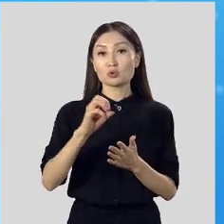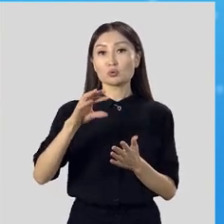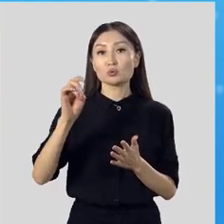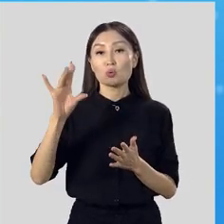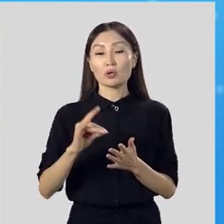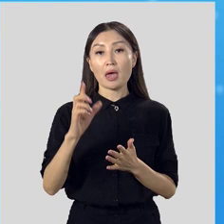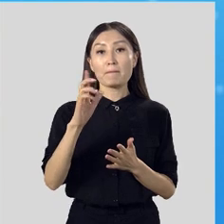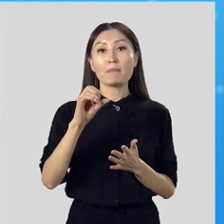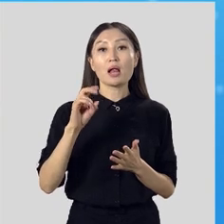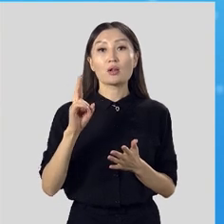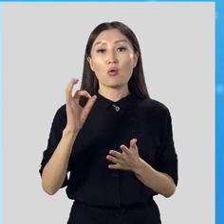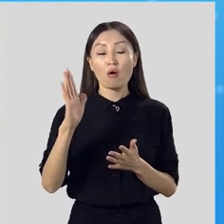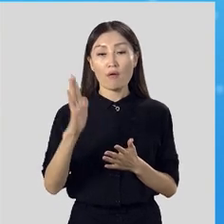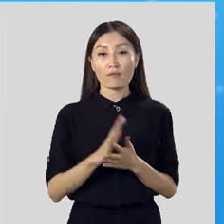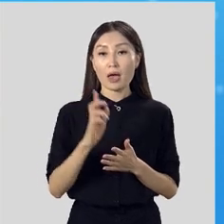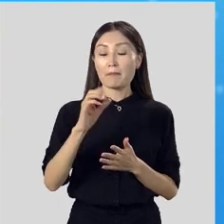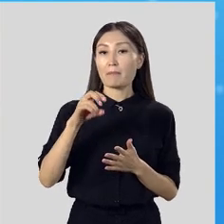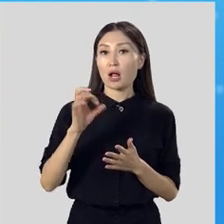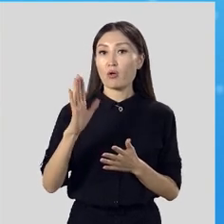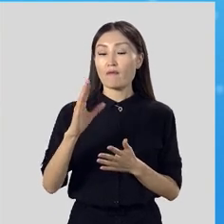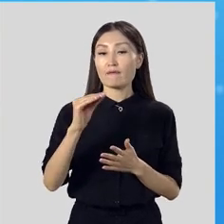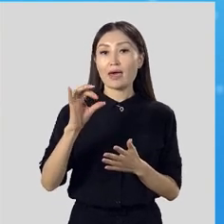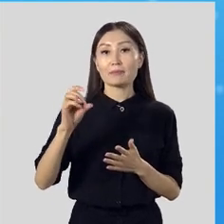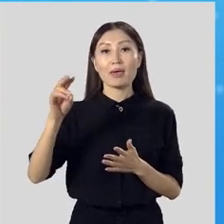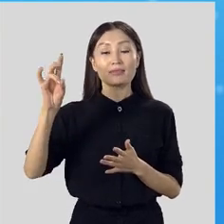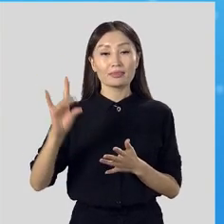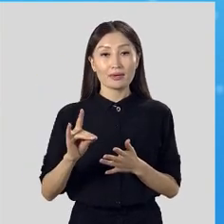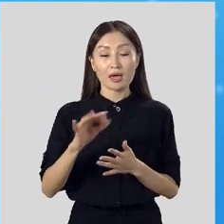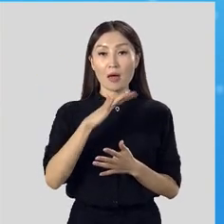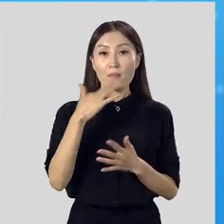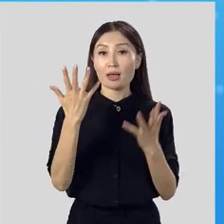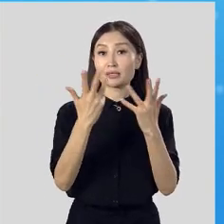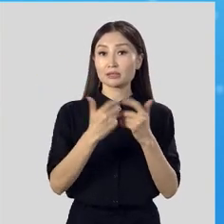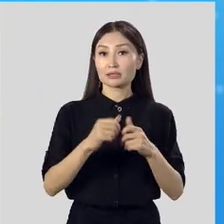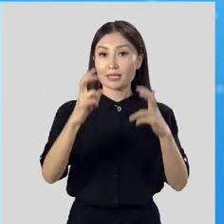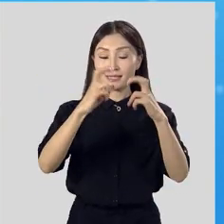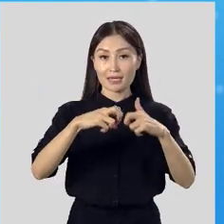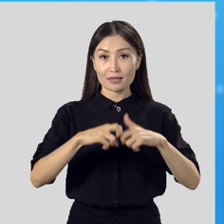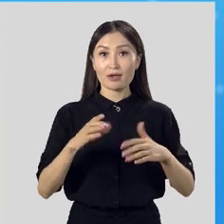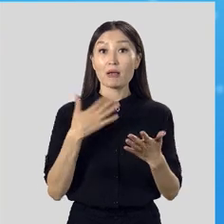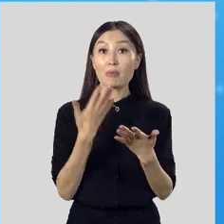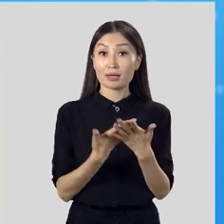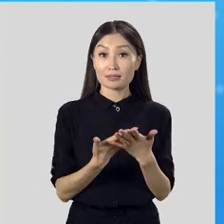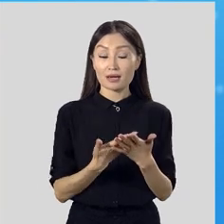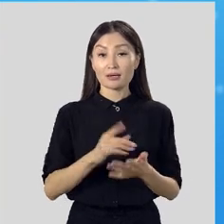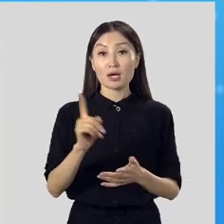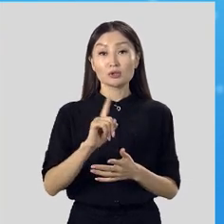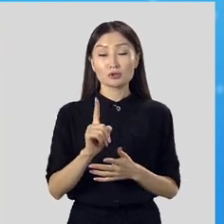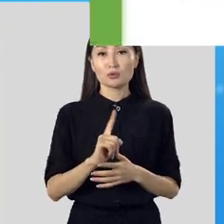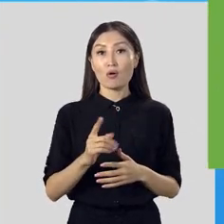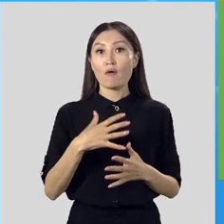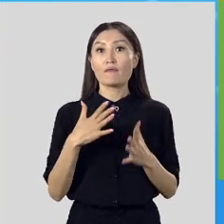белков, в первую очередь белков-ферментов. Многочисленные исследования показали, что